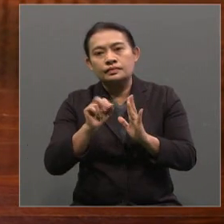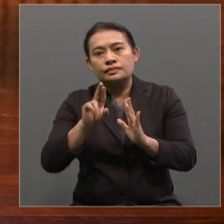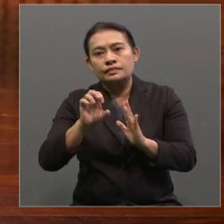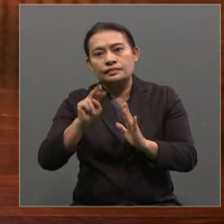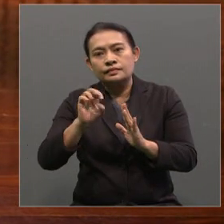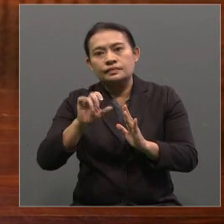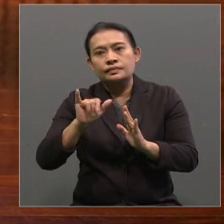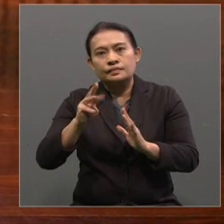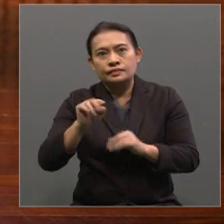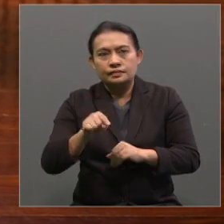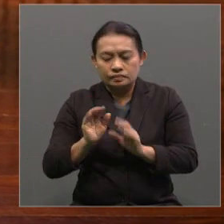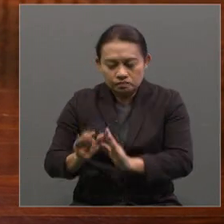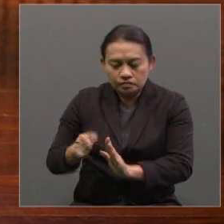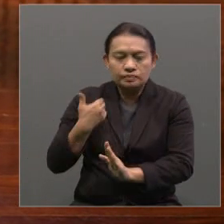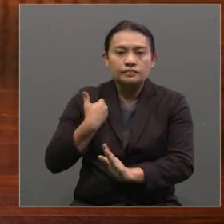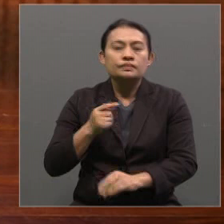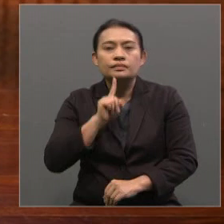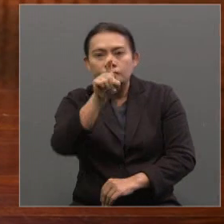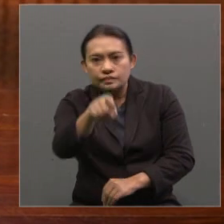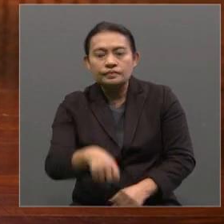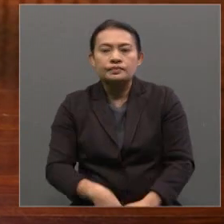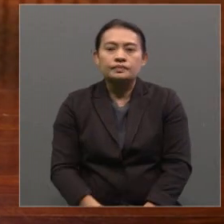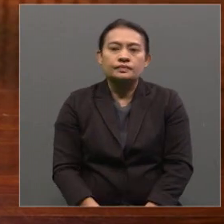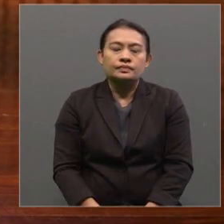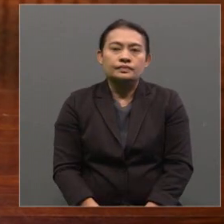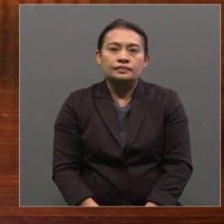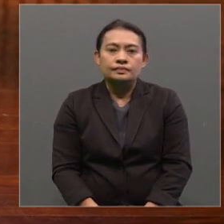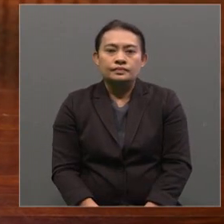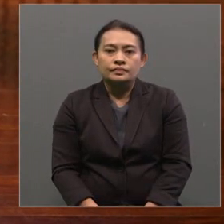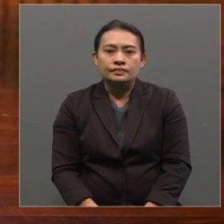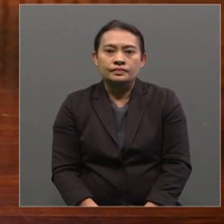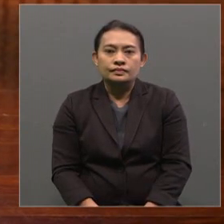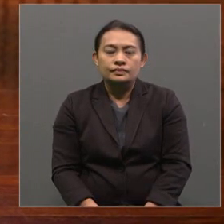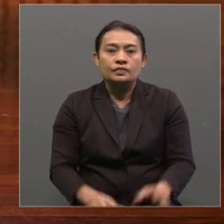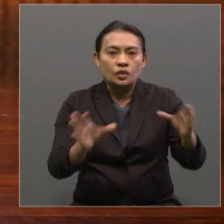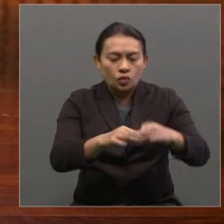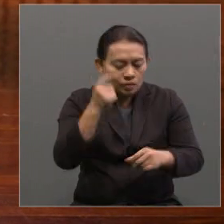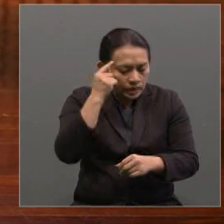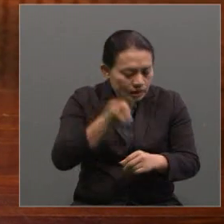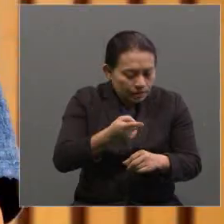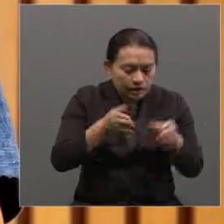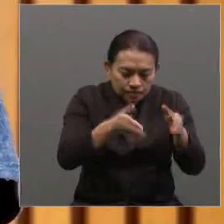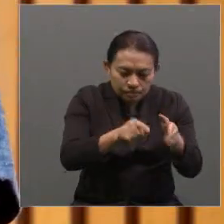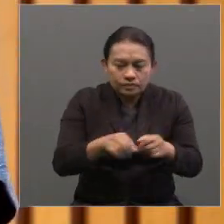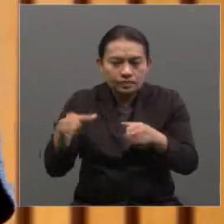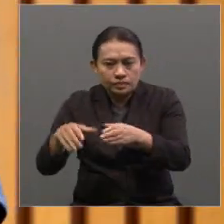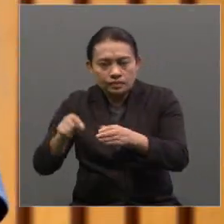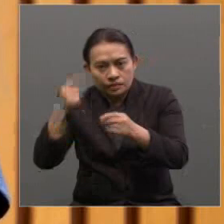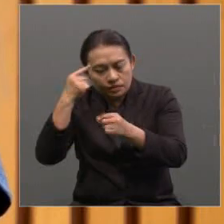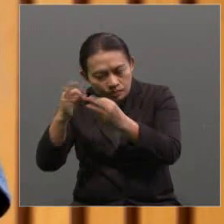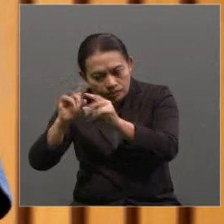ที่เป็นอนุรักษ์นิยมมีไหมอาจารย ์คือชุดอุดมการณ์เสรีนิยมกับอนุรักษ์นิยมเนี่ยมันเป็นชุดอุดม